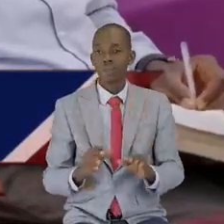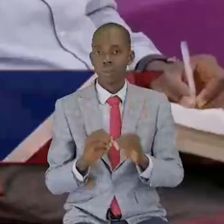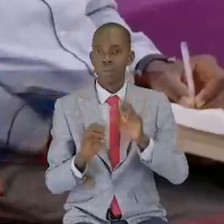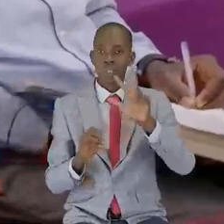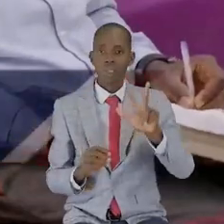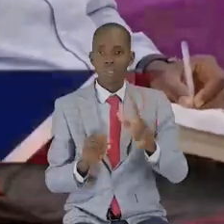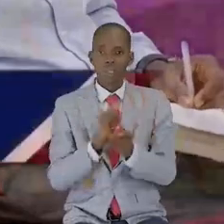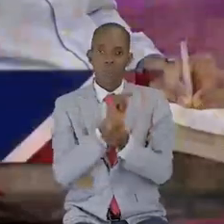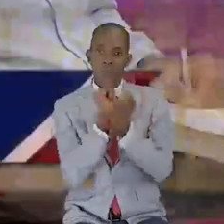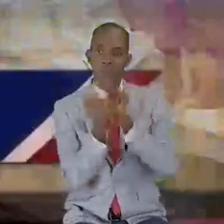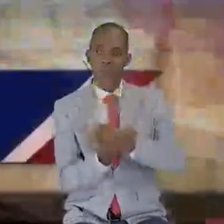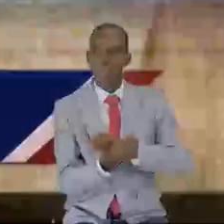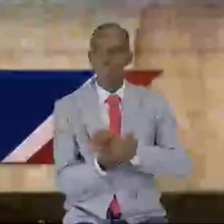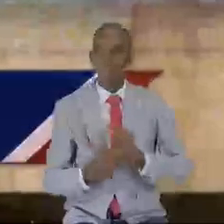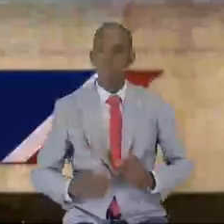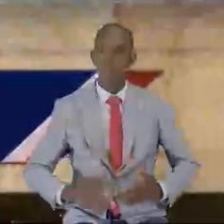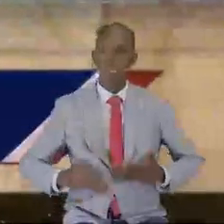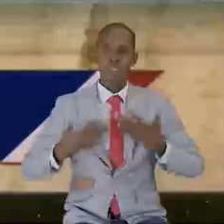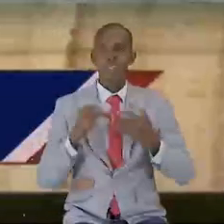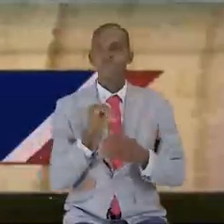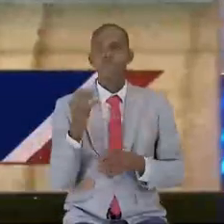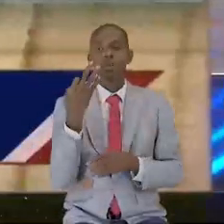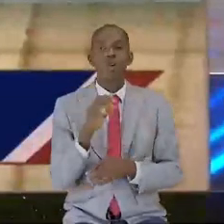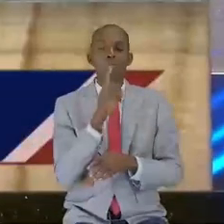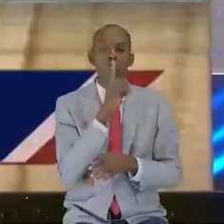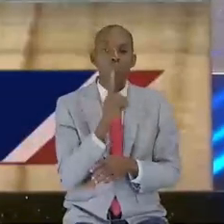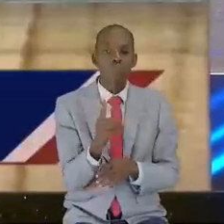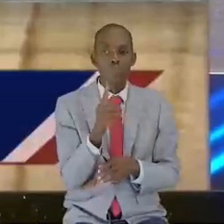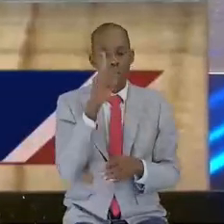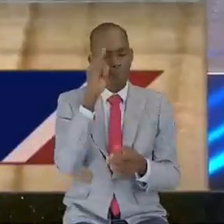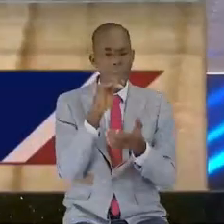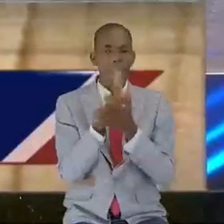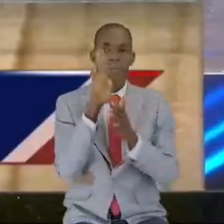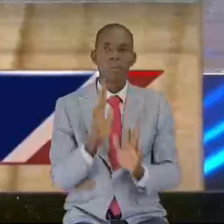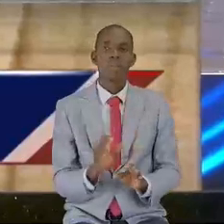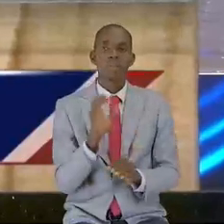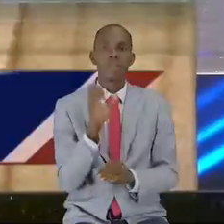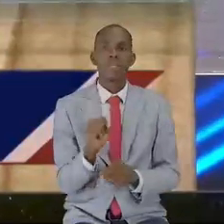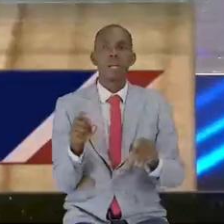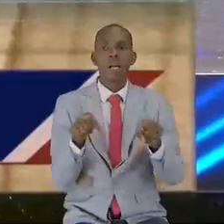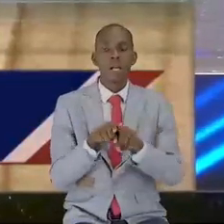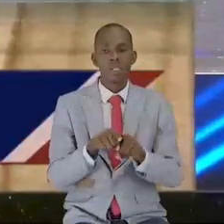la vie transformée des vrais croyants en tant que saints.